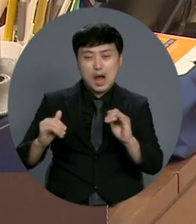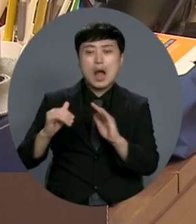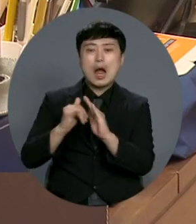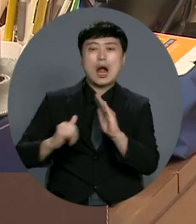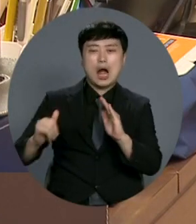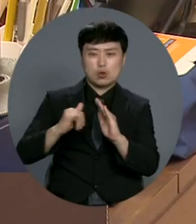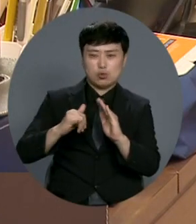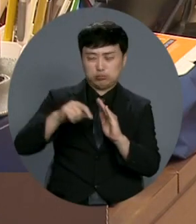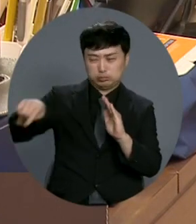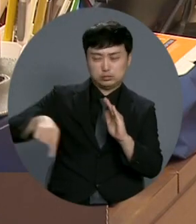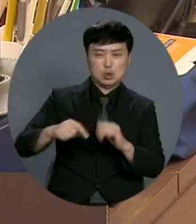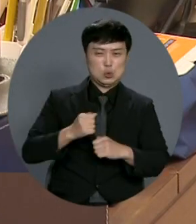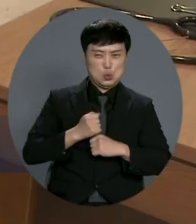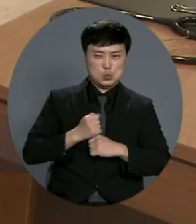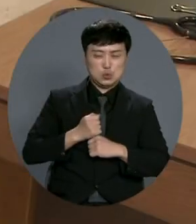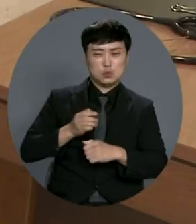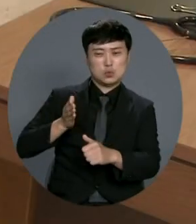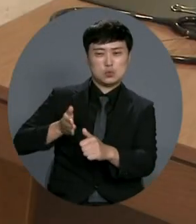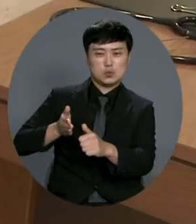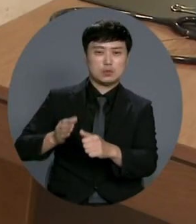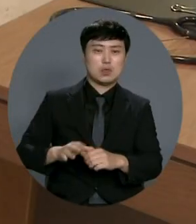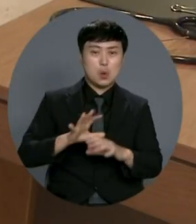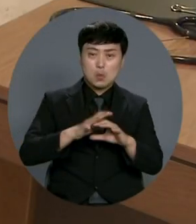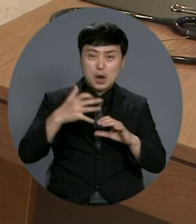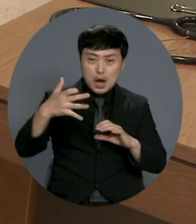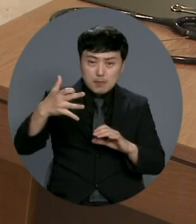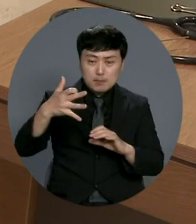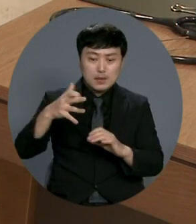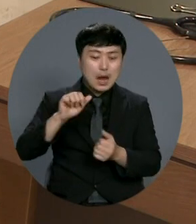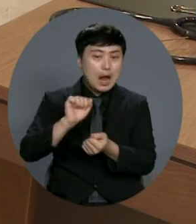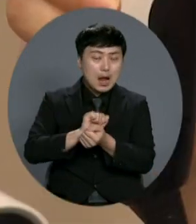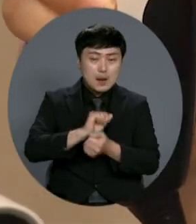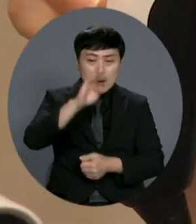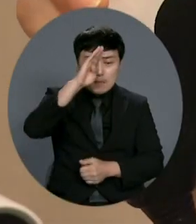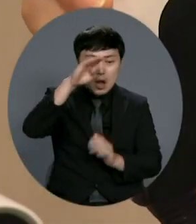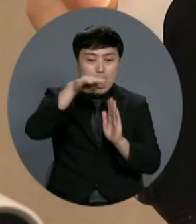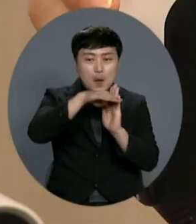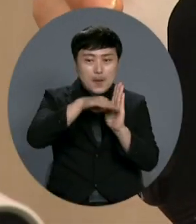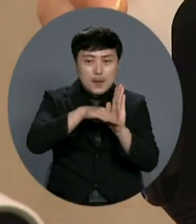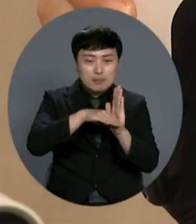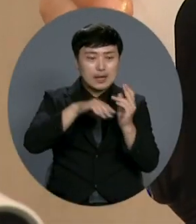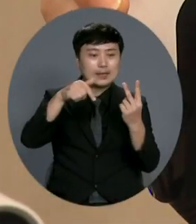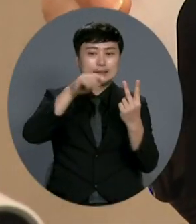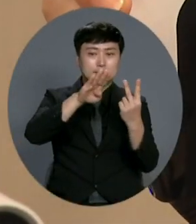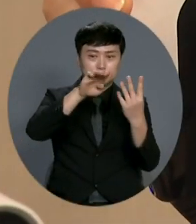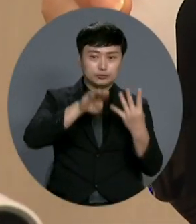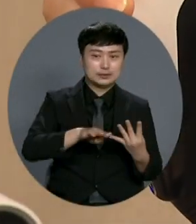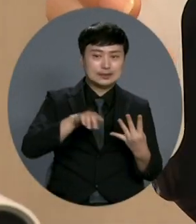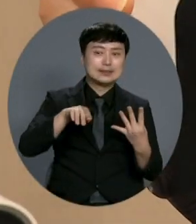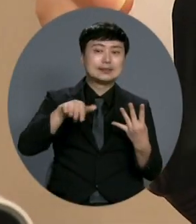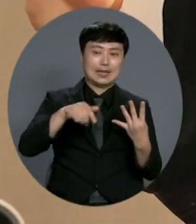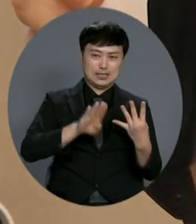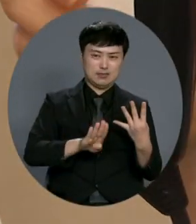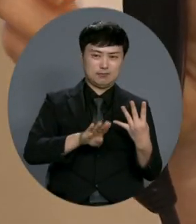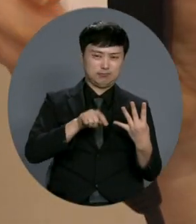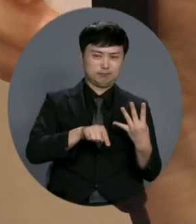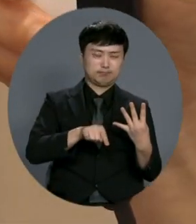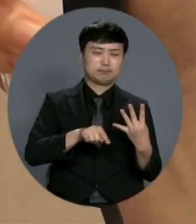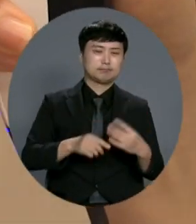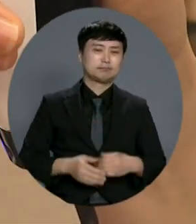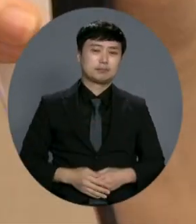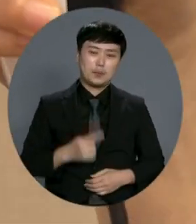가족만 조금 조심하세요 코로나19가 감염병 등급 가운데 가장 낮은 4급으로 조정됐습니다